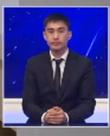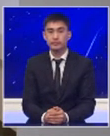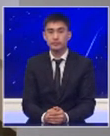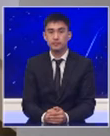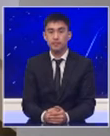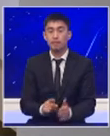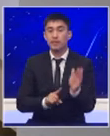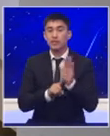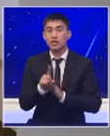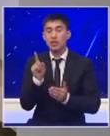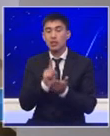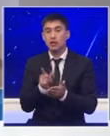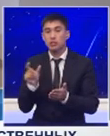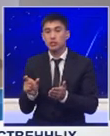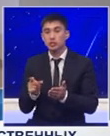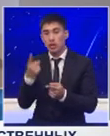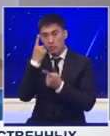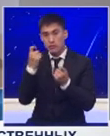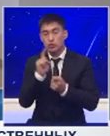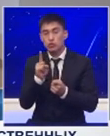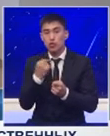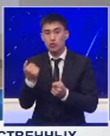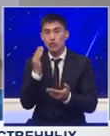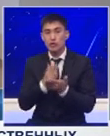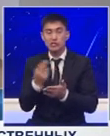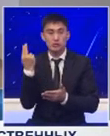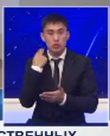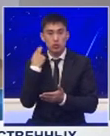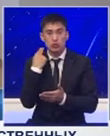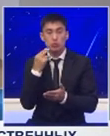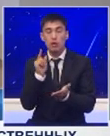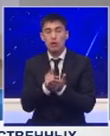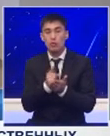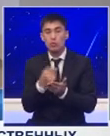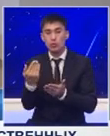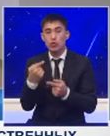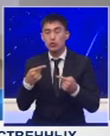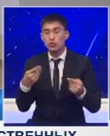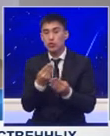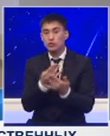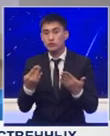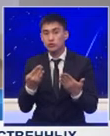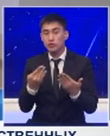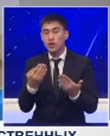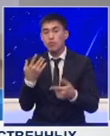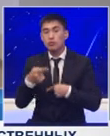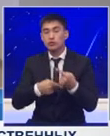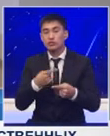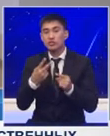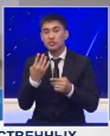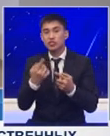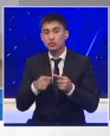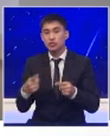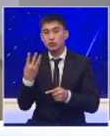сначала налогоплательщик оповещает о том что у него имеется задолженность по налогам на то или иное имущество после чего в течение